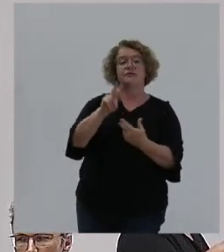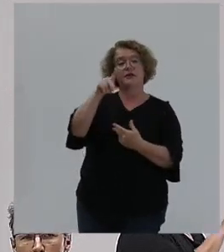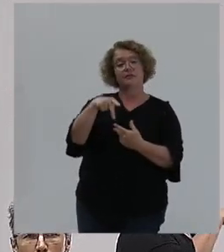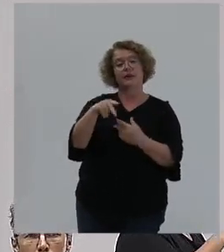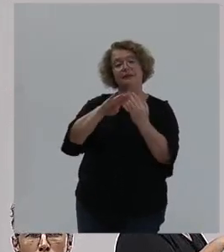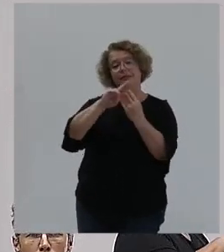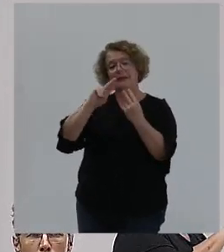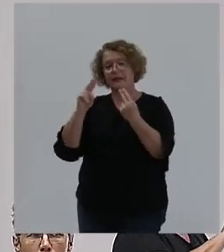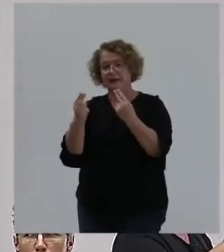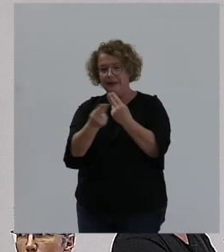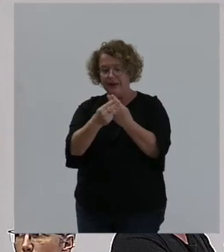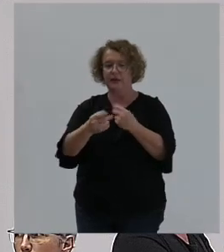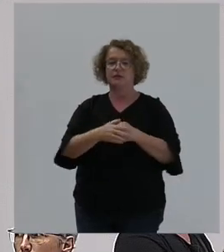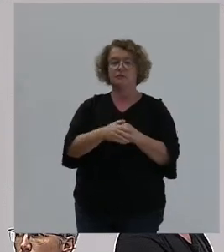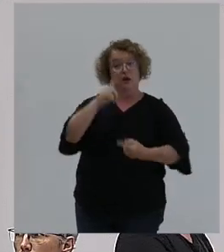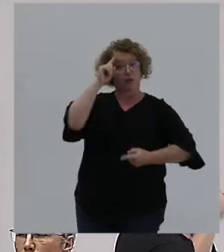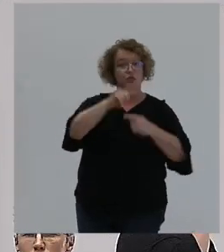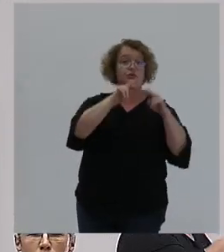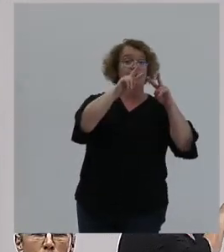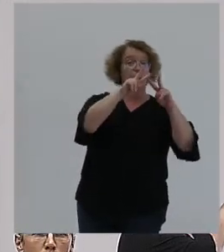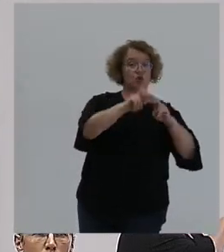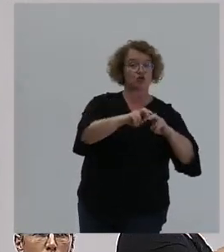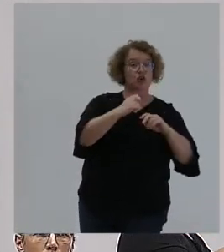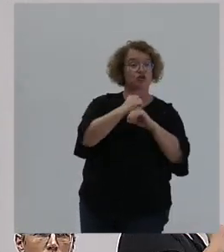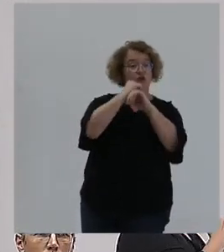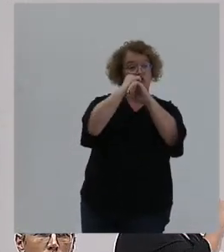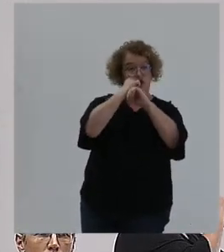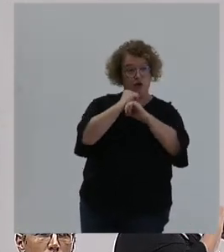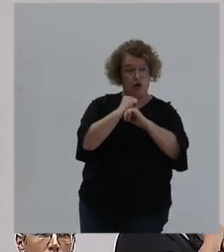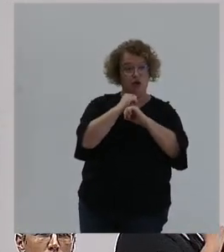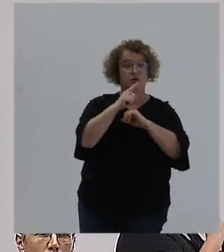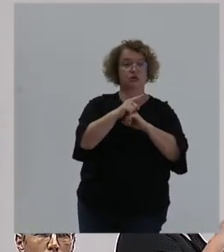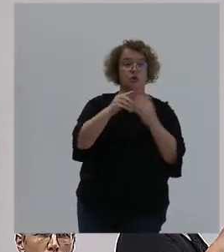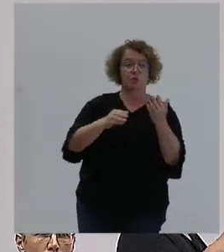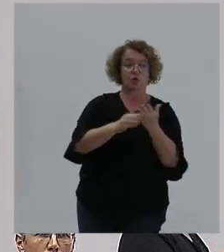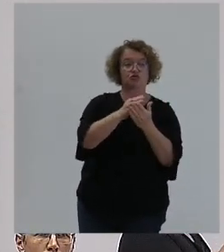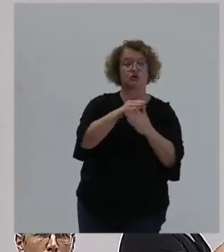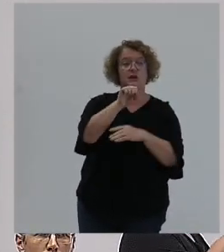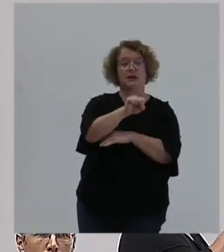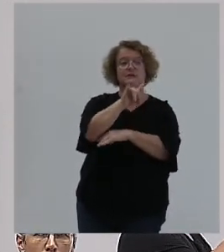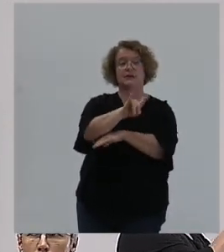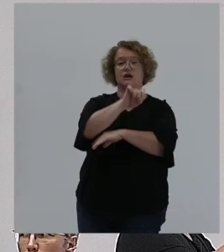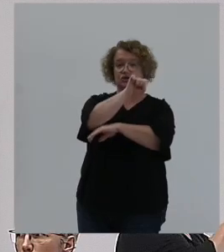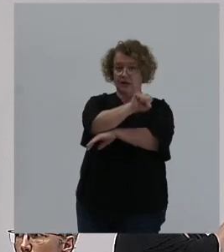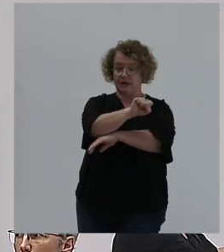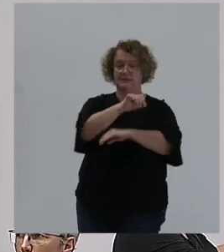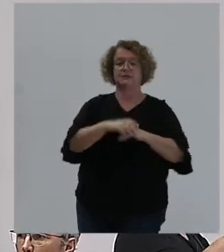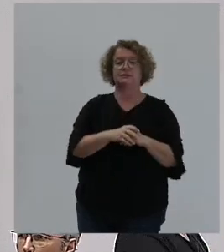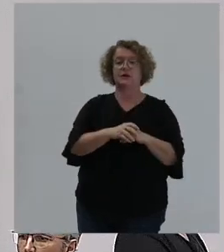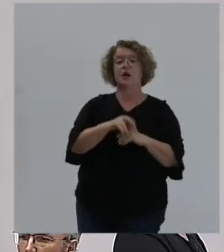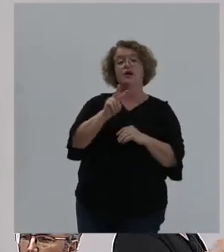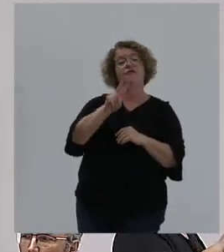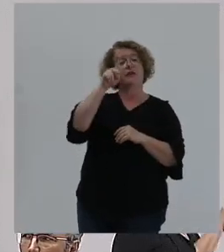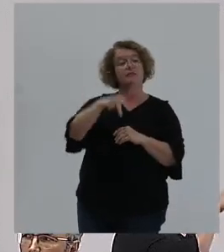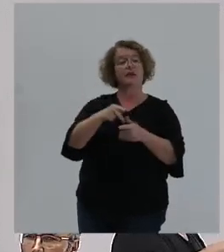délégué qui, pour ce qui est de la recherche, sera en charge très claire du projet SHS, tandis que le VP